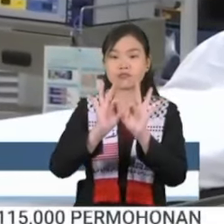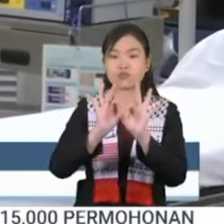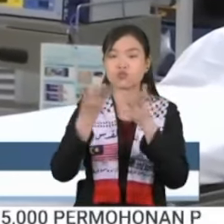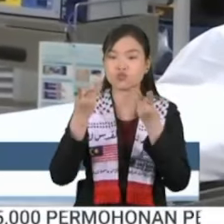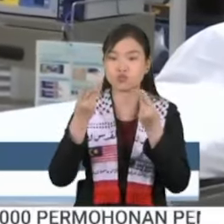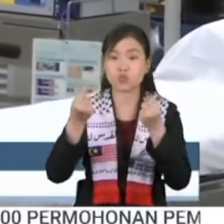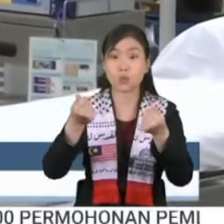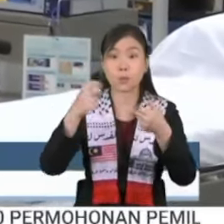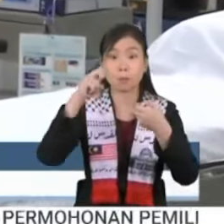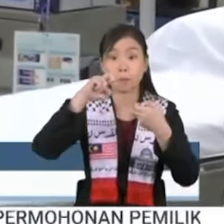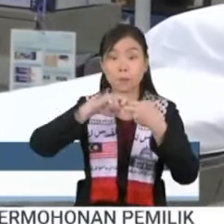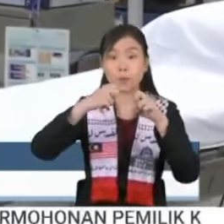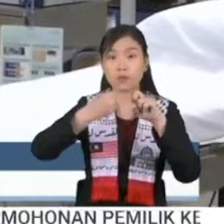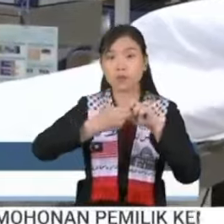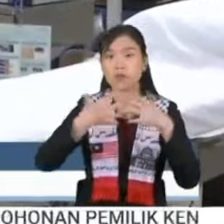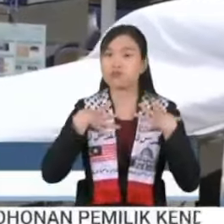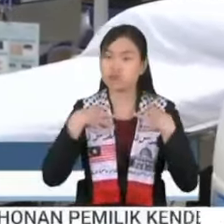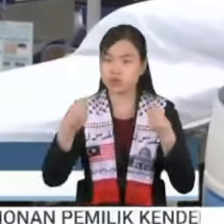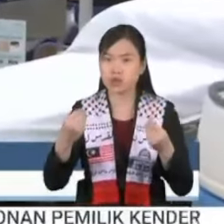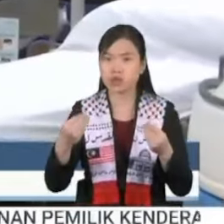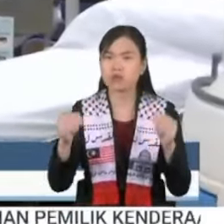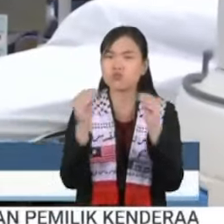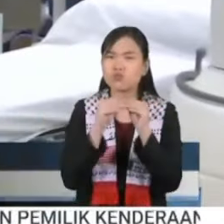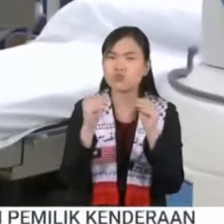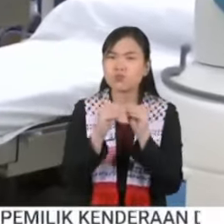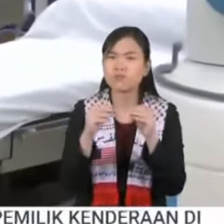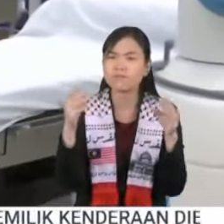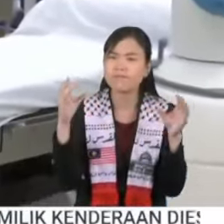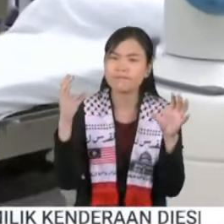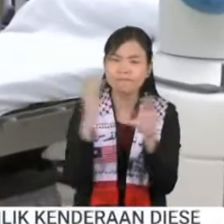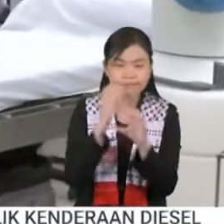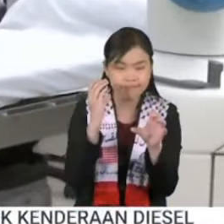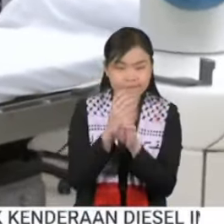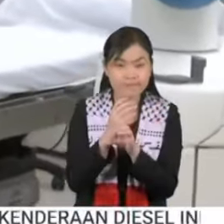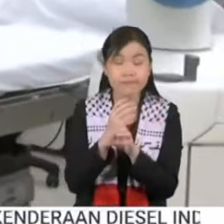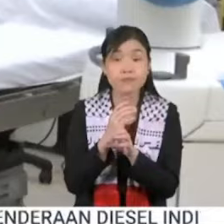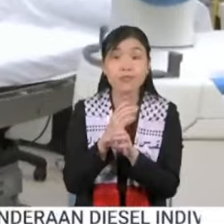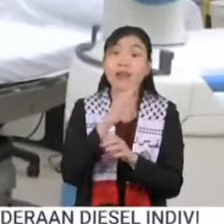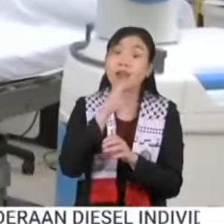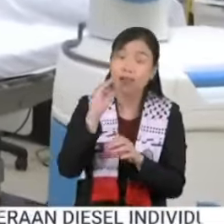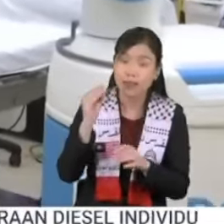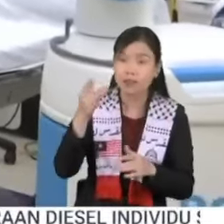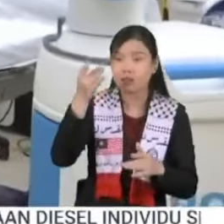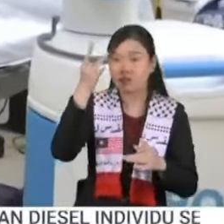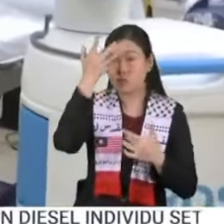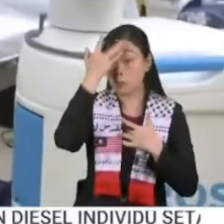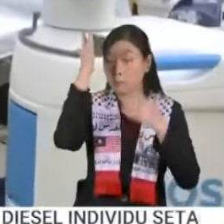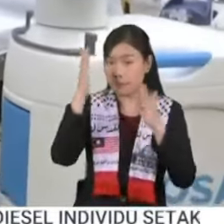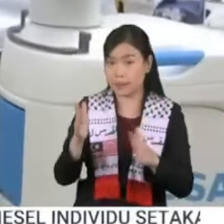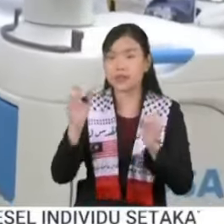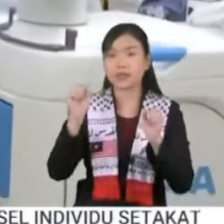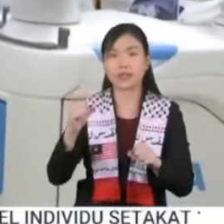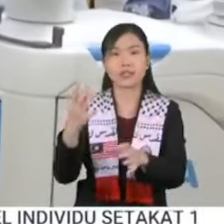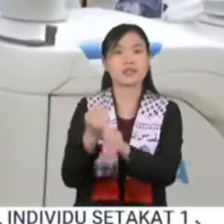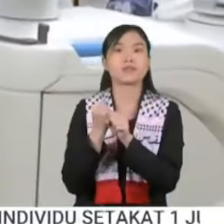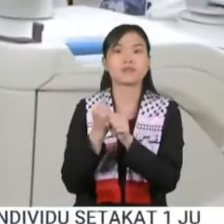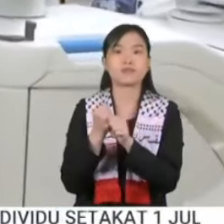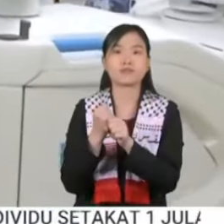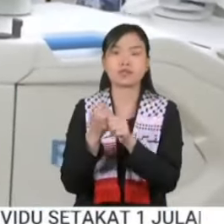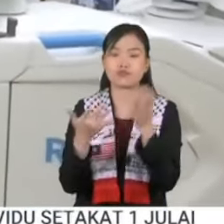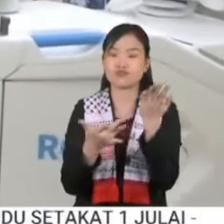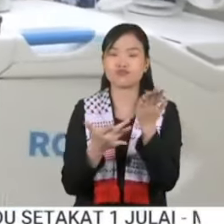masalah kesihatan yang semakin mencabar sekaligus memberi pilihan kepada pesakit untuk mendapatkan teknik rawatan moden. Monica